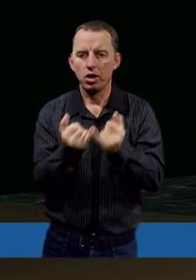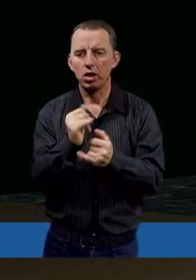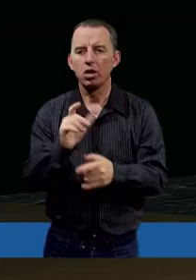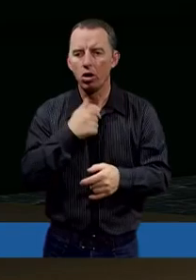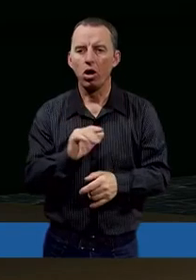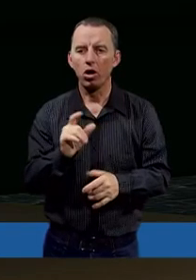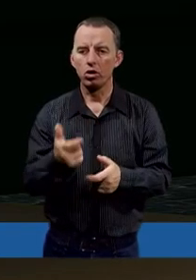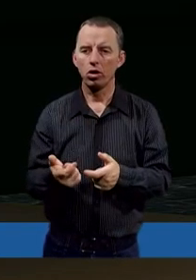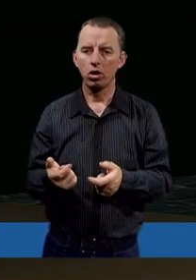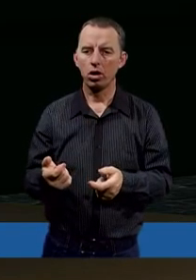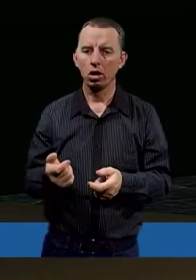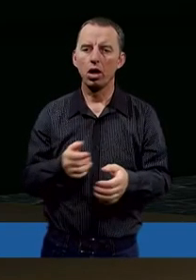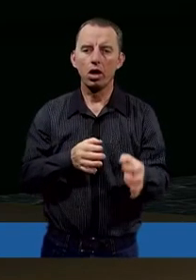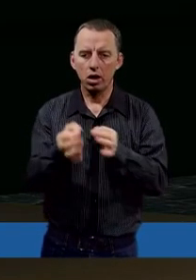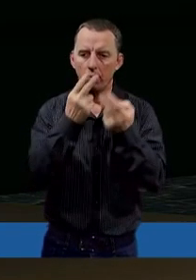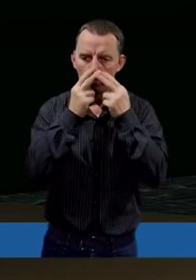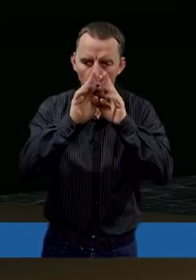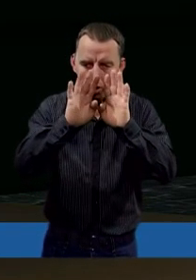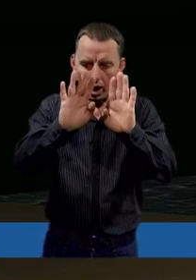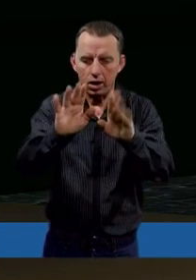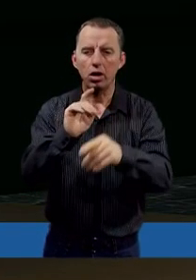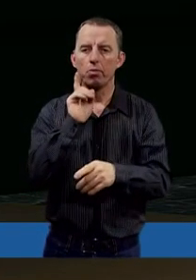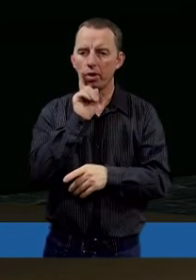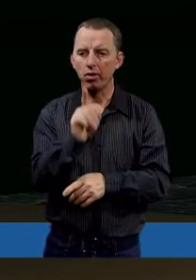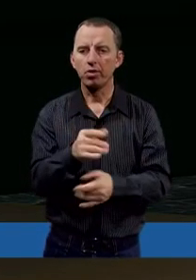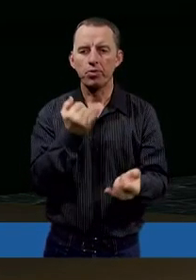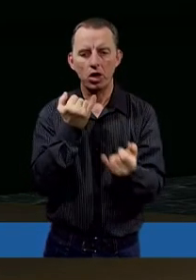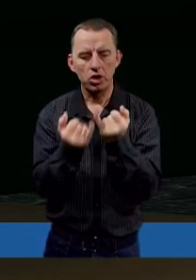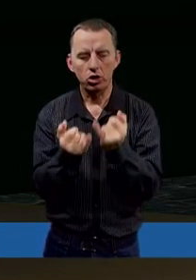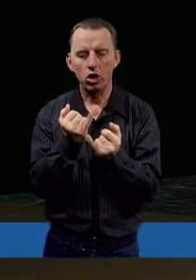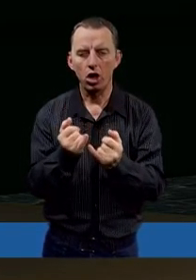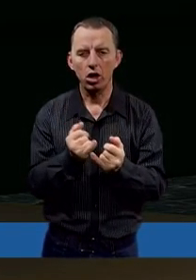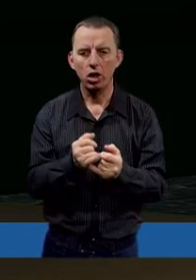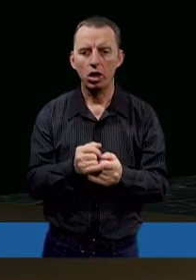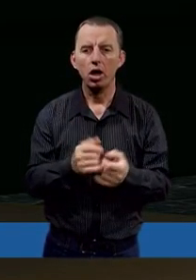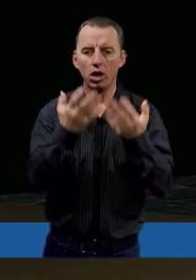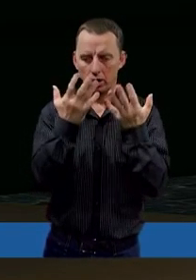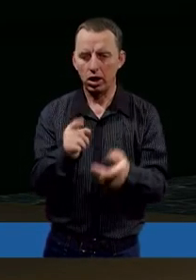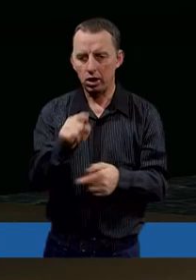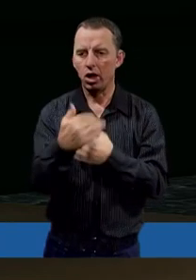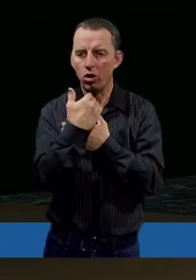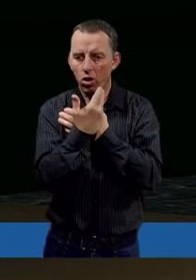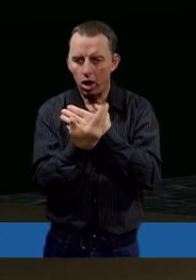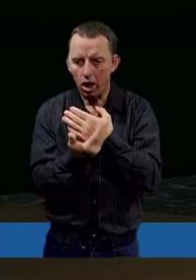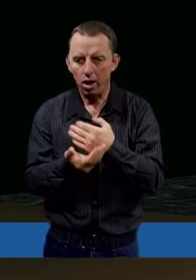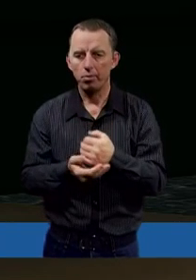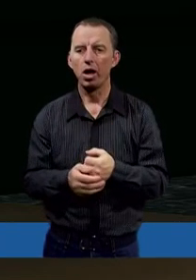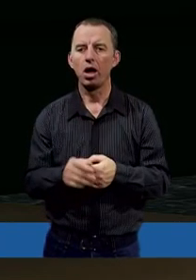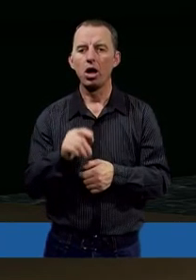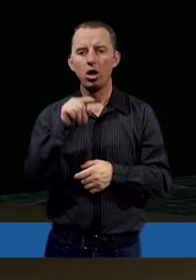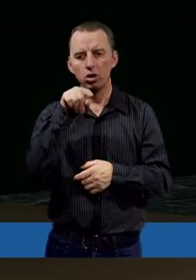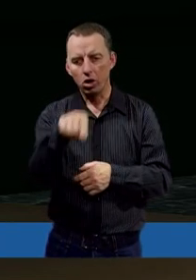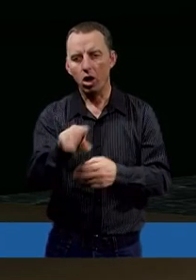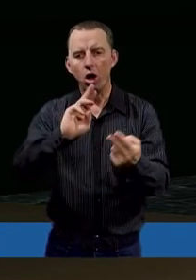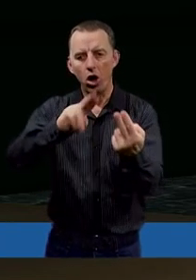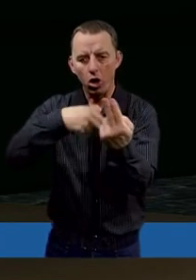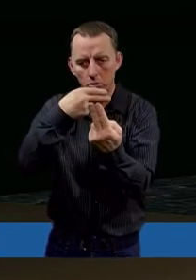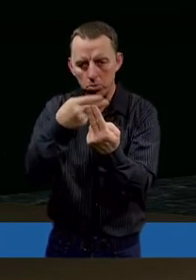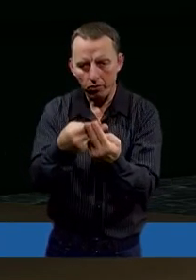jest tutaj przypowieści, który Jezus pokazał, prawda? Jeżeli ty chcesz tego chleba, to ja